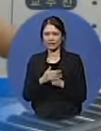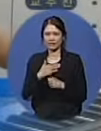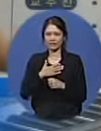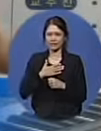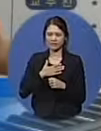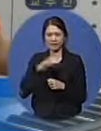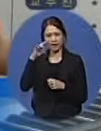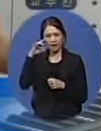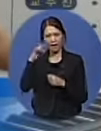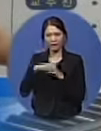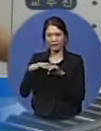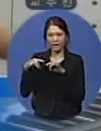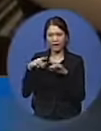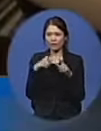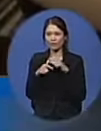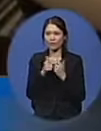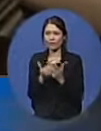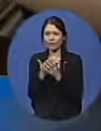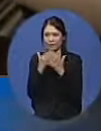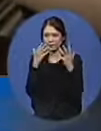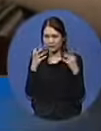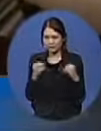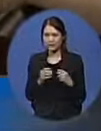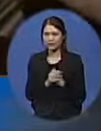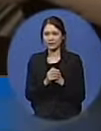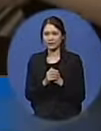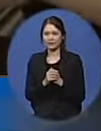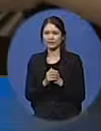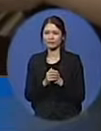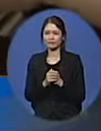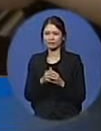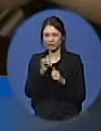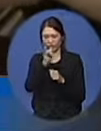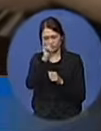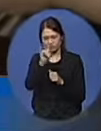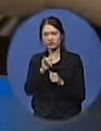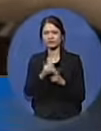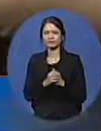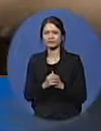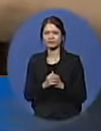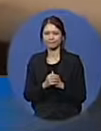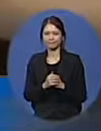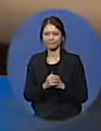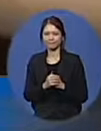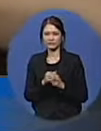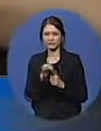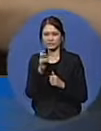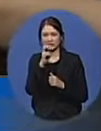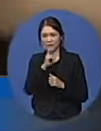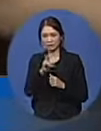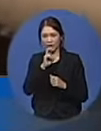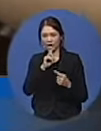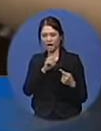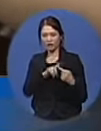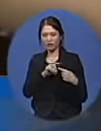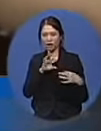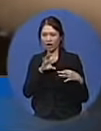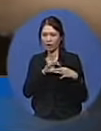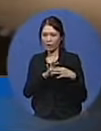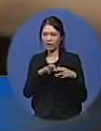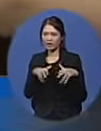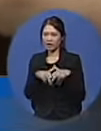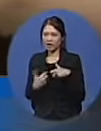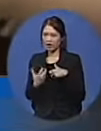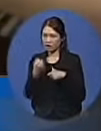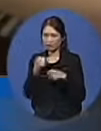음악적 방향이 그런 쪽이 좀 많은 것 같습니다. 그래서 아주 그건 매우 매우 훌륭하다고 보고 절대 음악하는 데 있어서 그것이